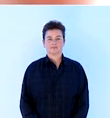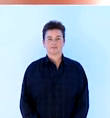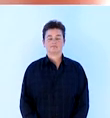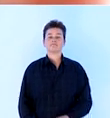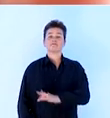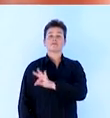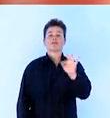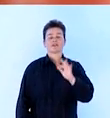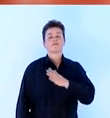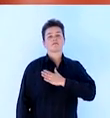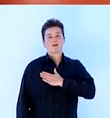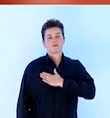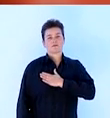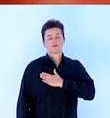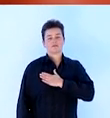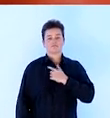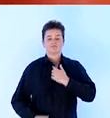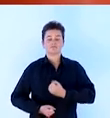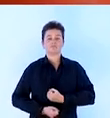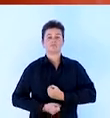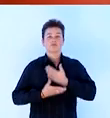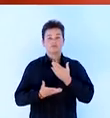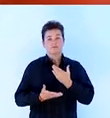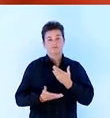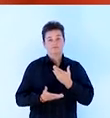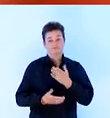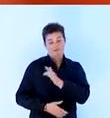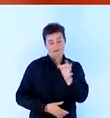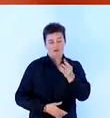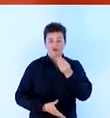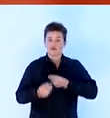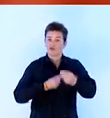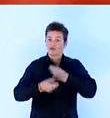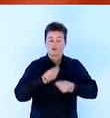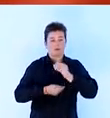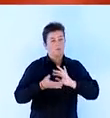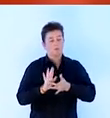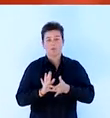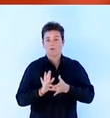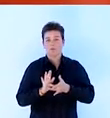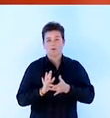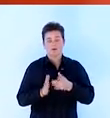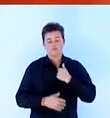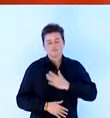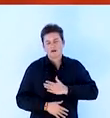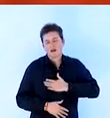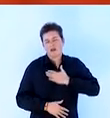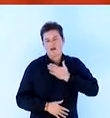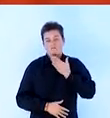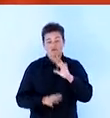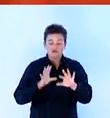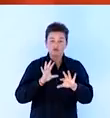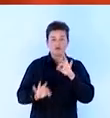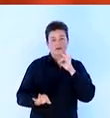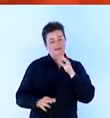Chère France, je m'adresse à toi, toi qui m'as tout donné, toi que j'ai aimé, choisi